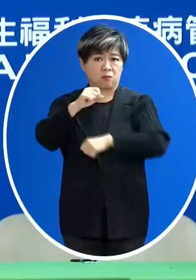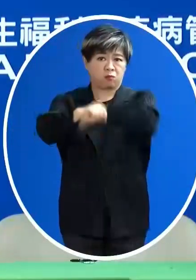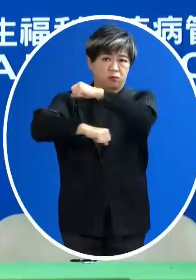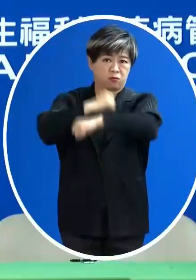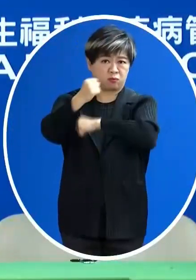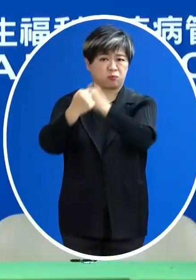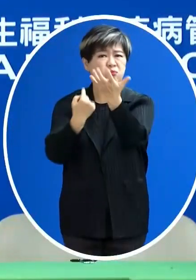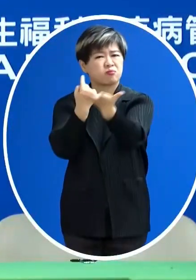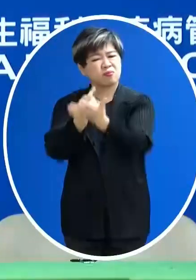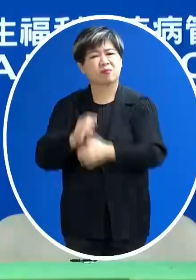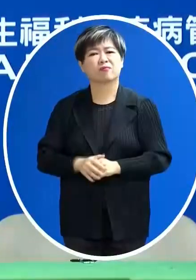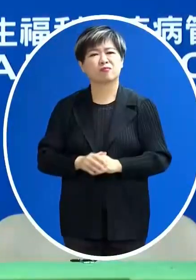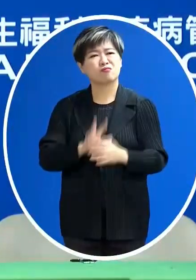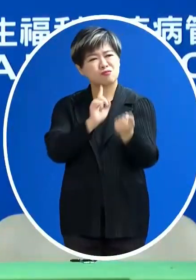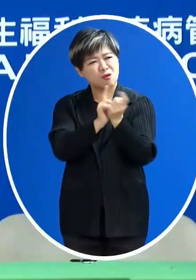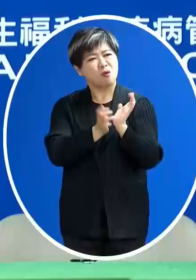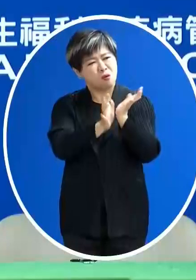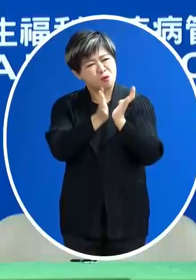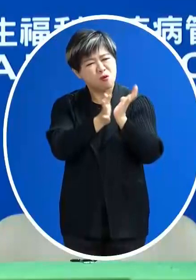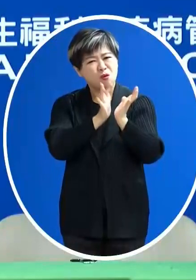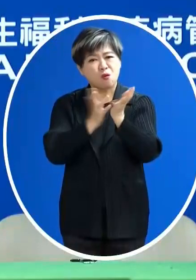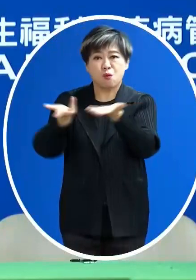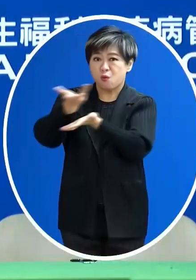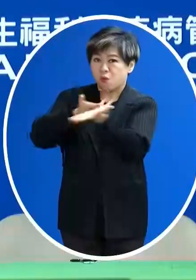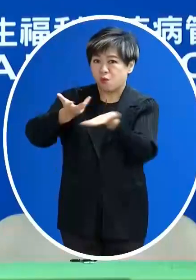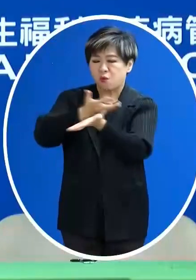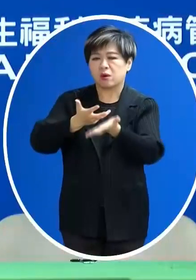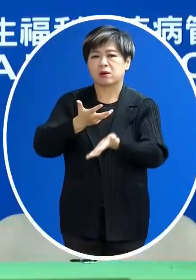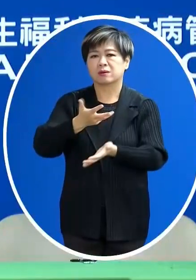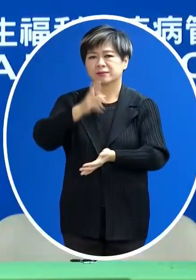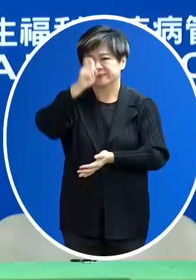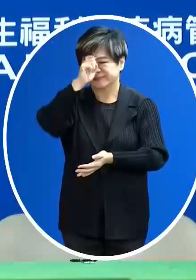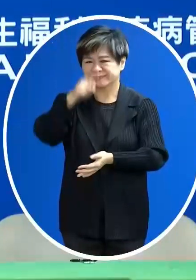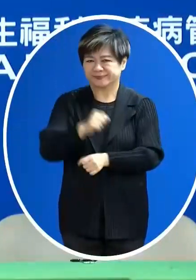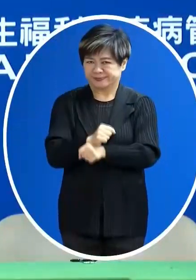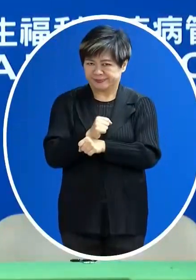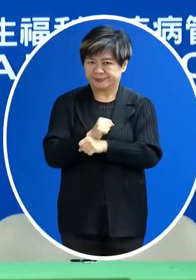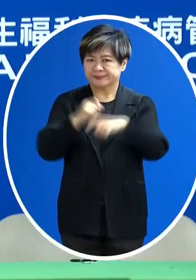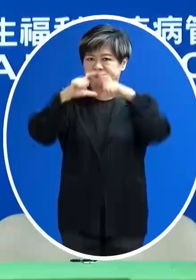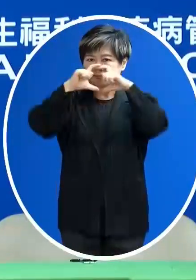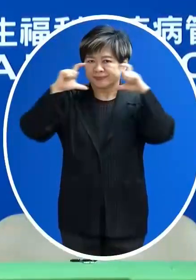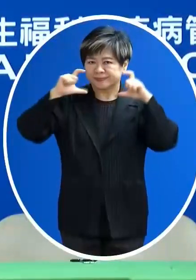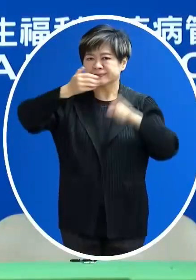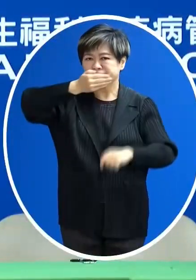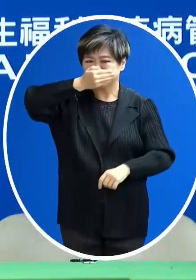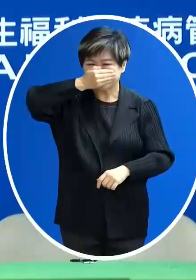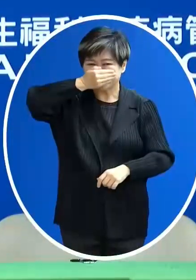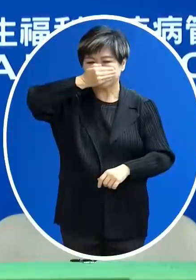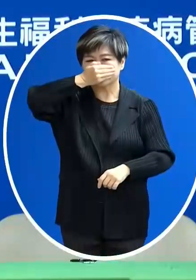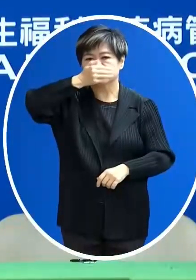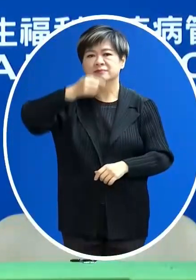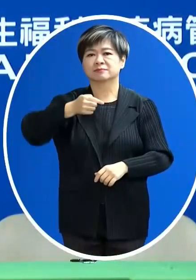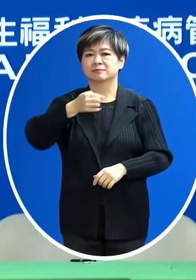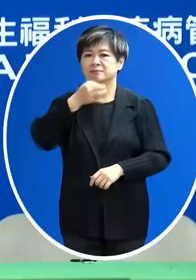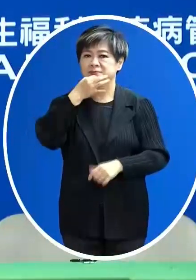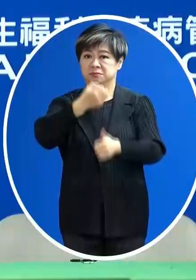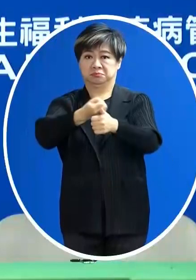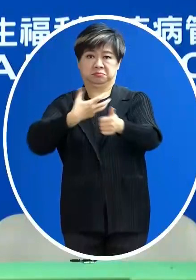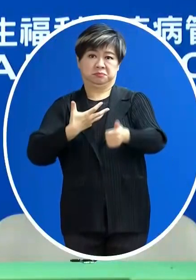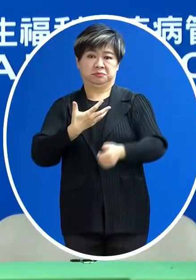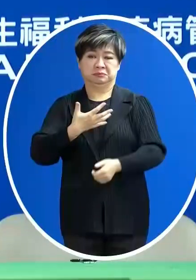大家寒暄或者是互动的时候，尽量还是把口罩戴好避免这个被传